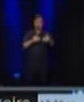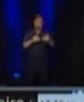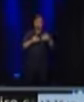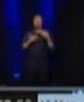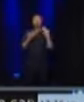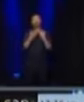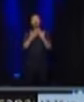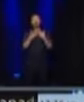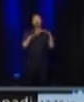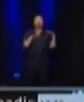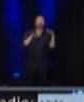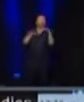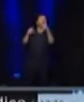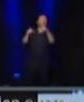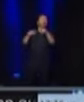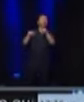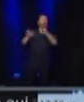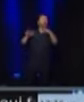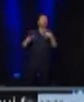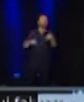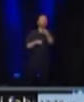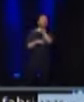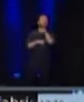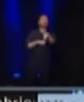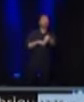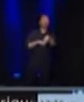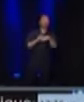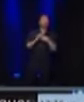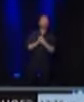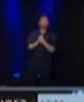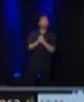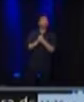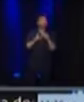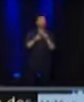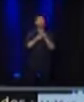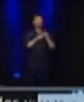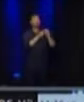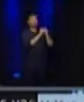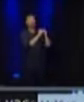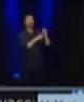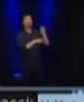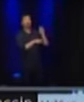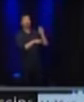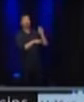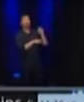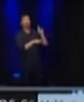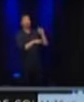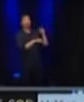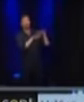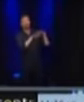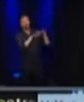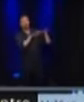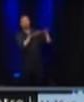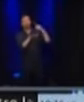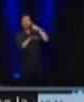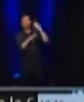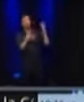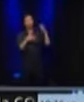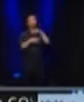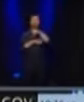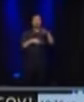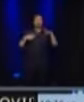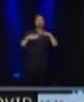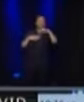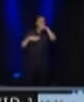scolaire, tout ça va se faire. On va surveiller très, très près le variant, là. Pendant que les gens vont pouvoir relaxer un peu, nous, on va